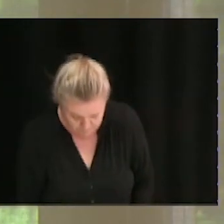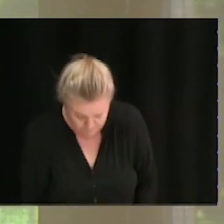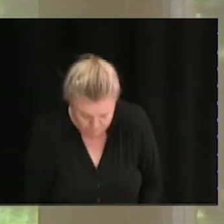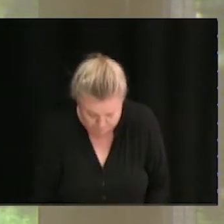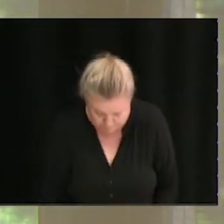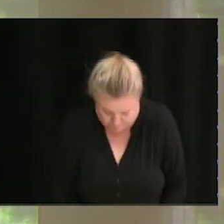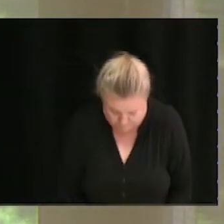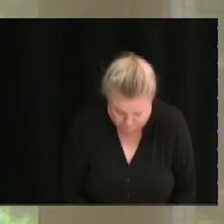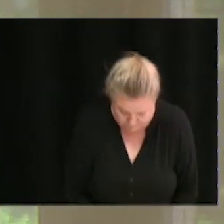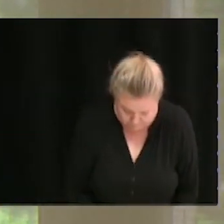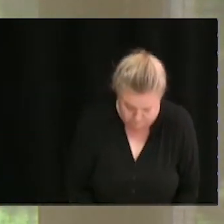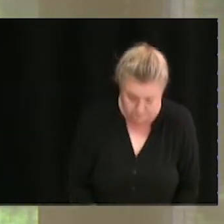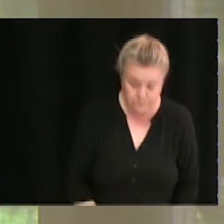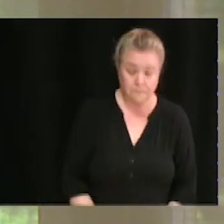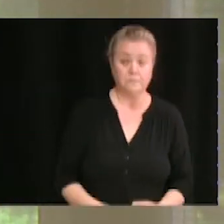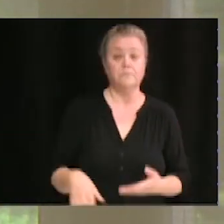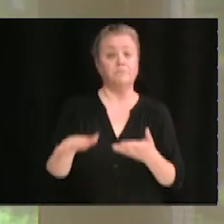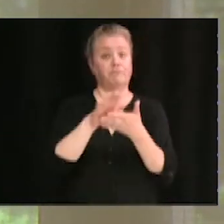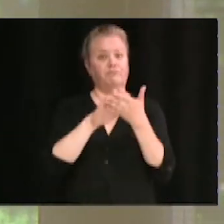Je vous demande pardon.